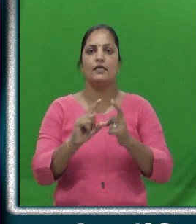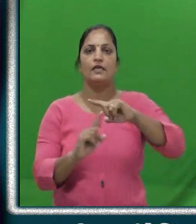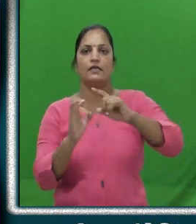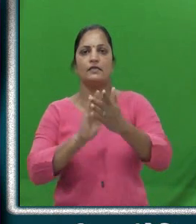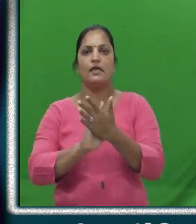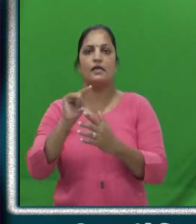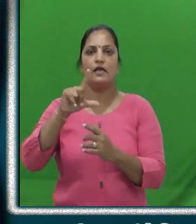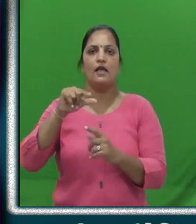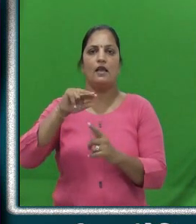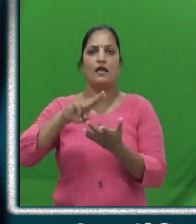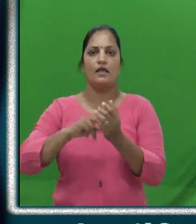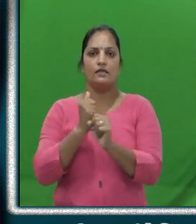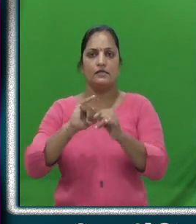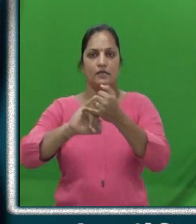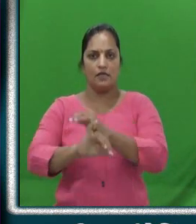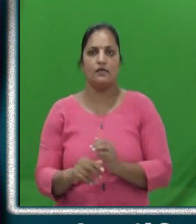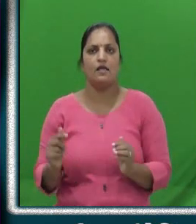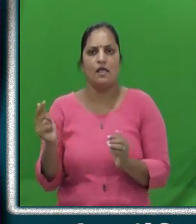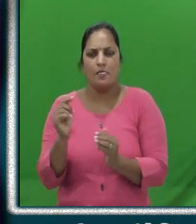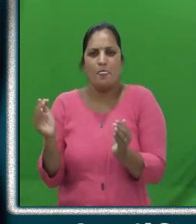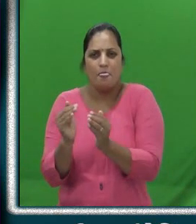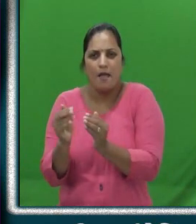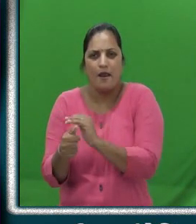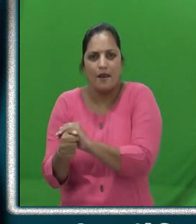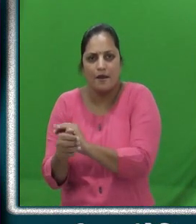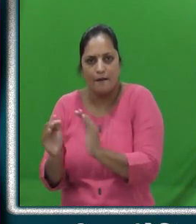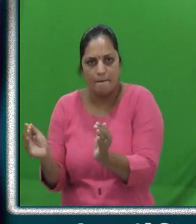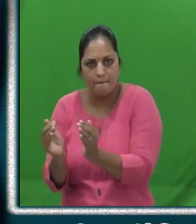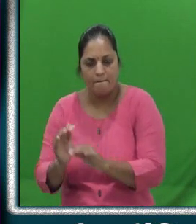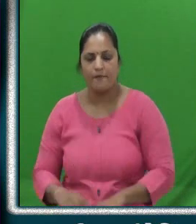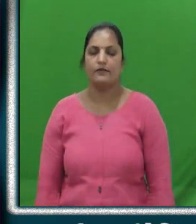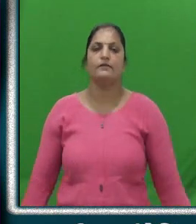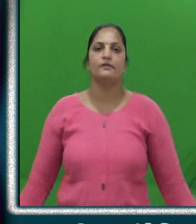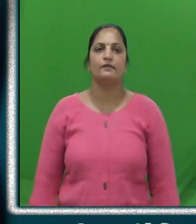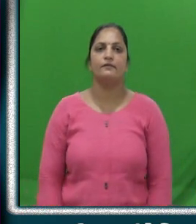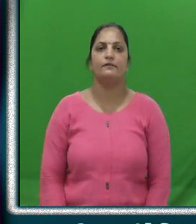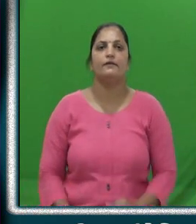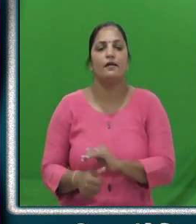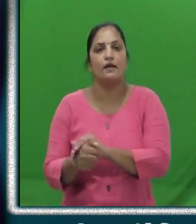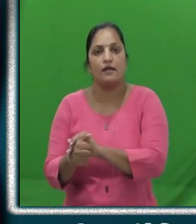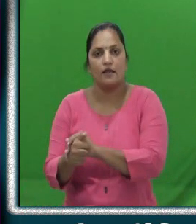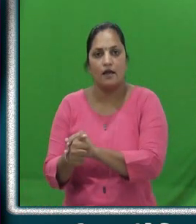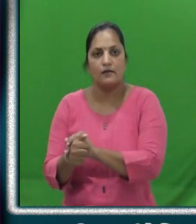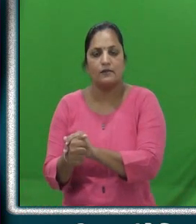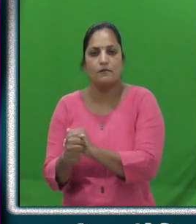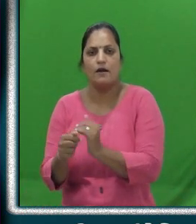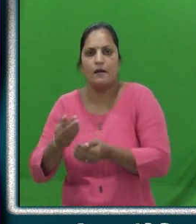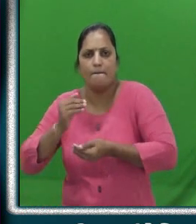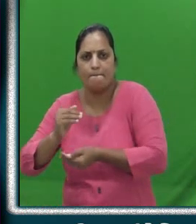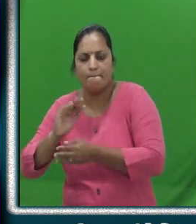હેચલિંગ્સ બરાબર ટુ સેવ ટર્ટલ એક્સ ટર્ટલ એક્સ એટલે